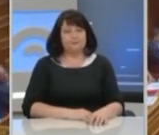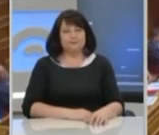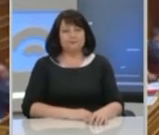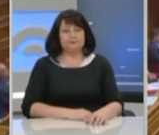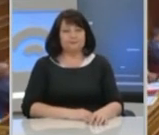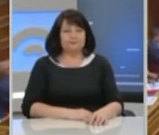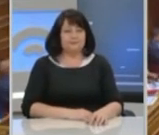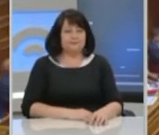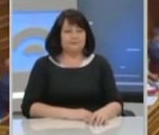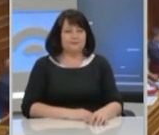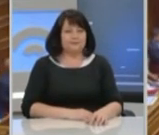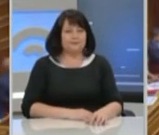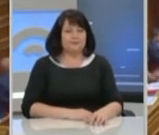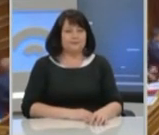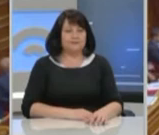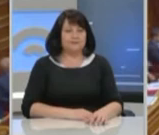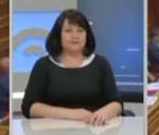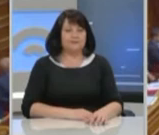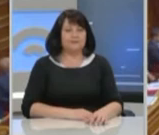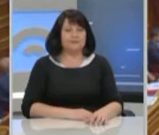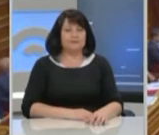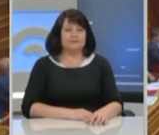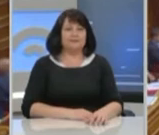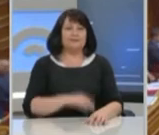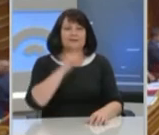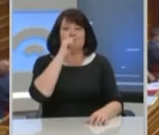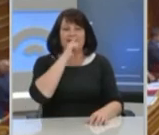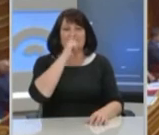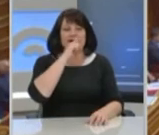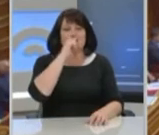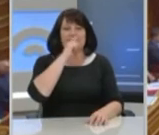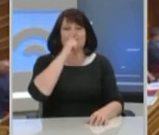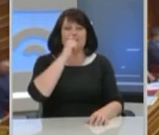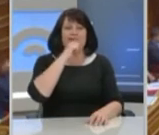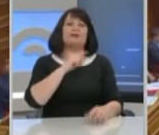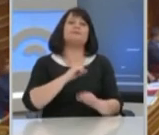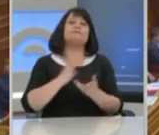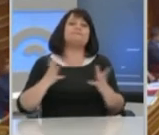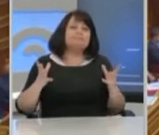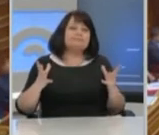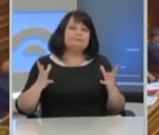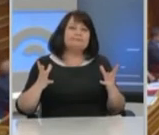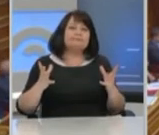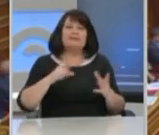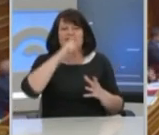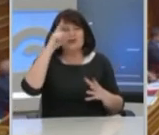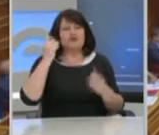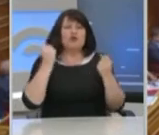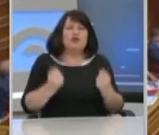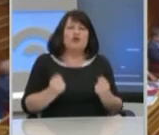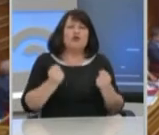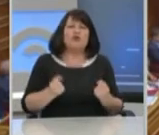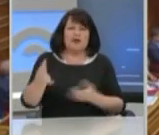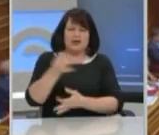το οποίο το κουβάλισε και στο Βήμα ο κ. Μητσοτάκης και δυσκολεύτηκε να το κουβαλήσει, μας έφερε το νομοσχέδιο και